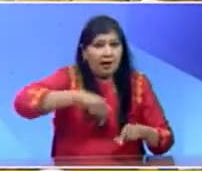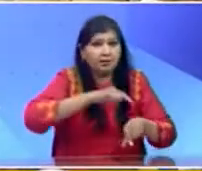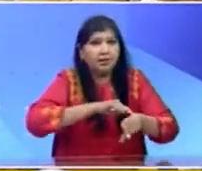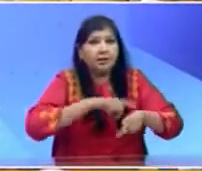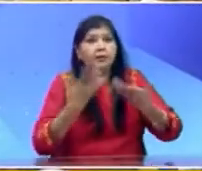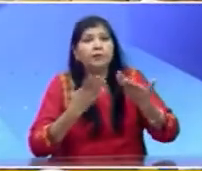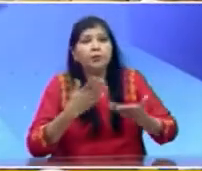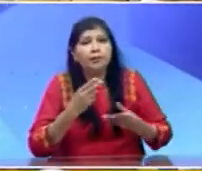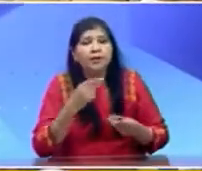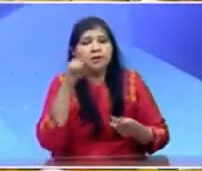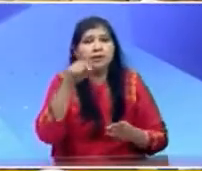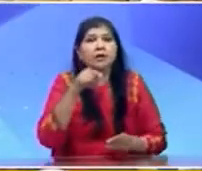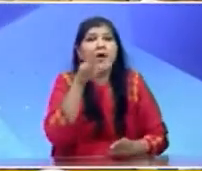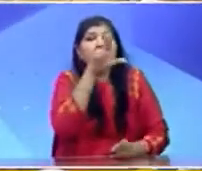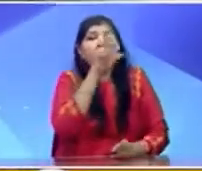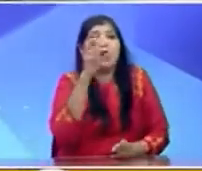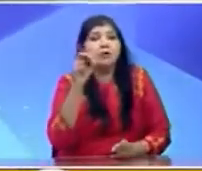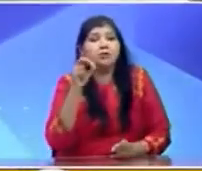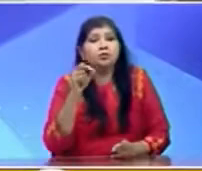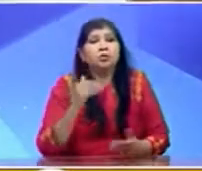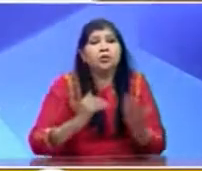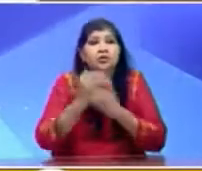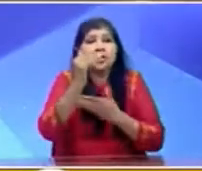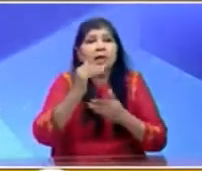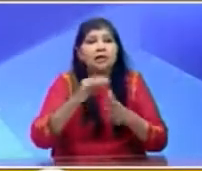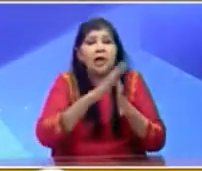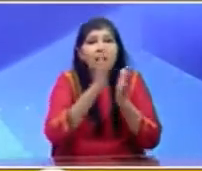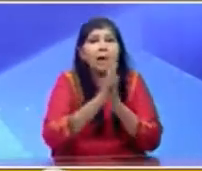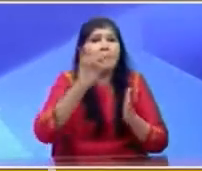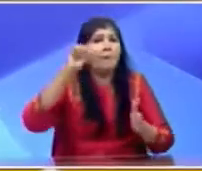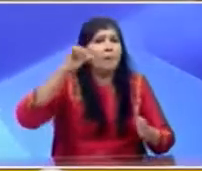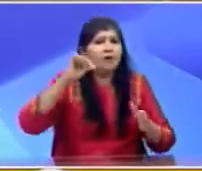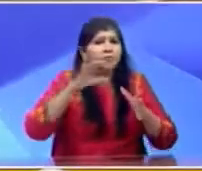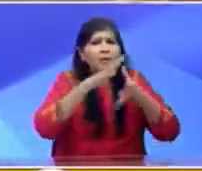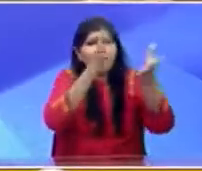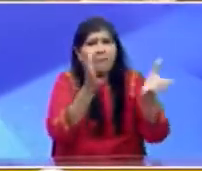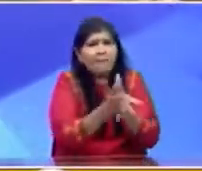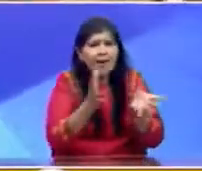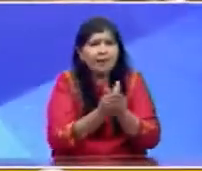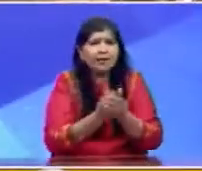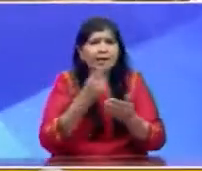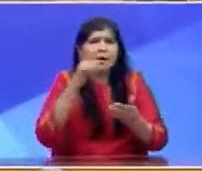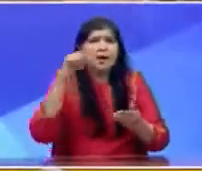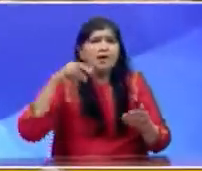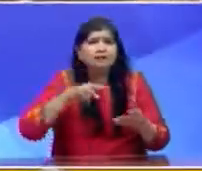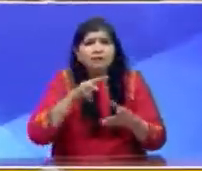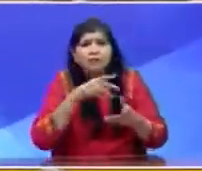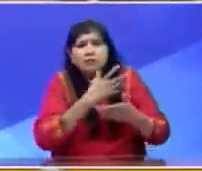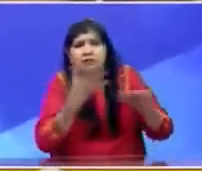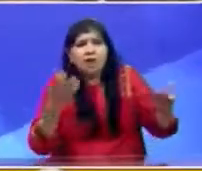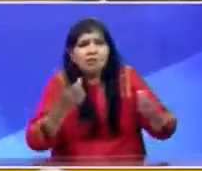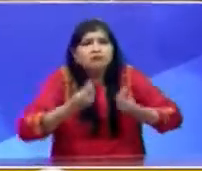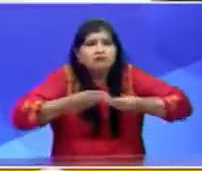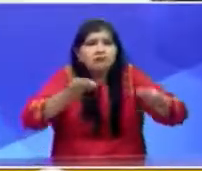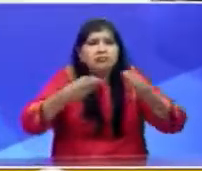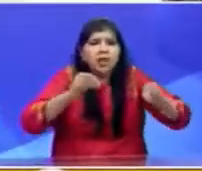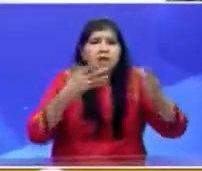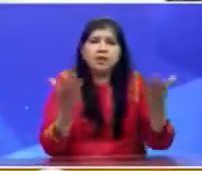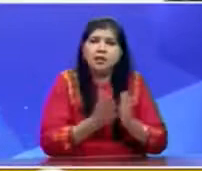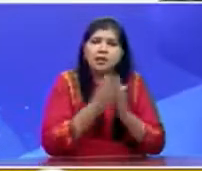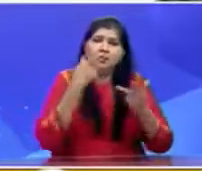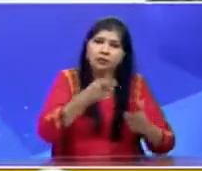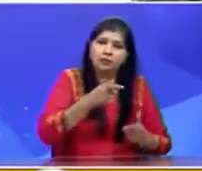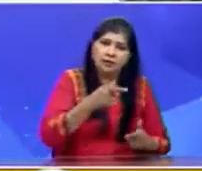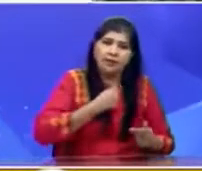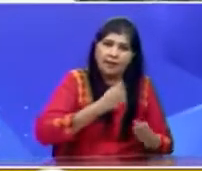पास 800 से ज्यादा कॉलोनियां हैं और वो कई टन शहद बेचते हैं। उन्होंने